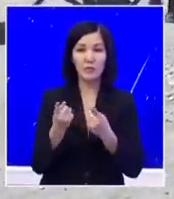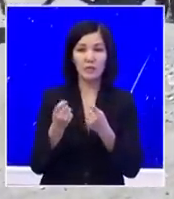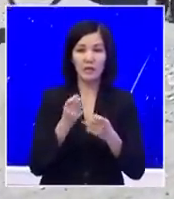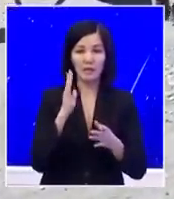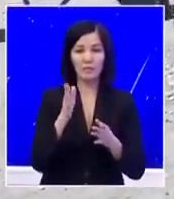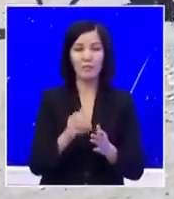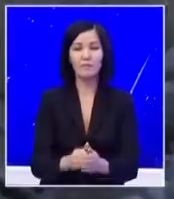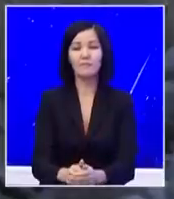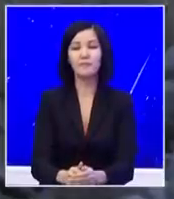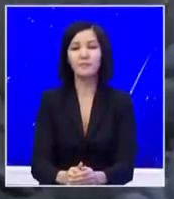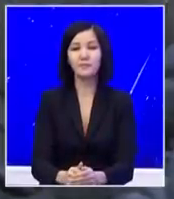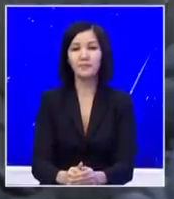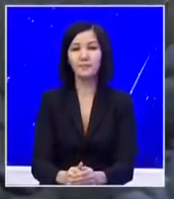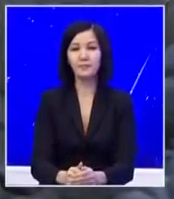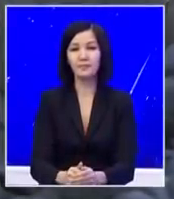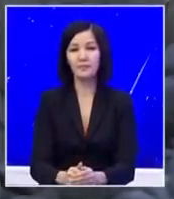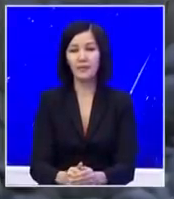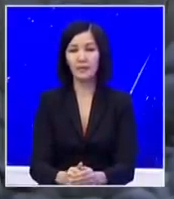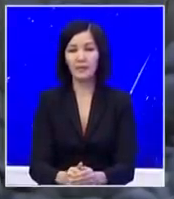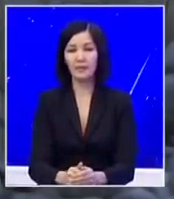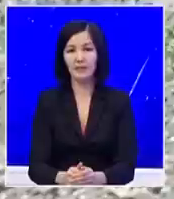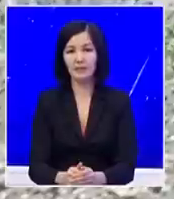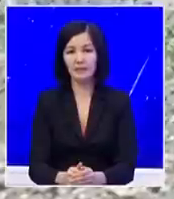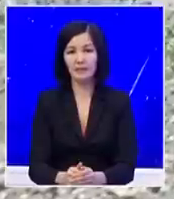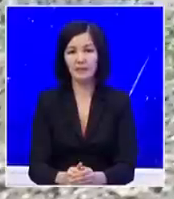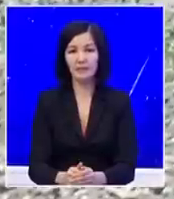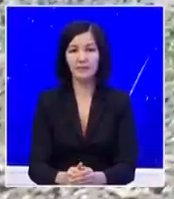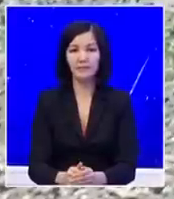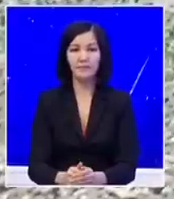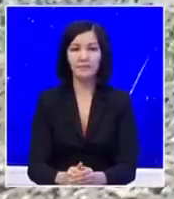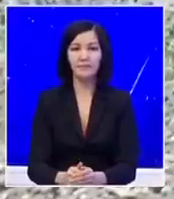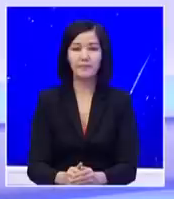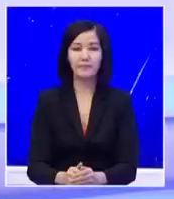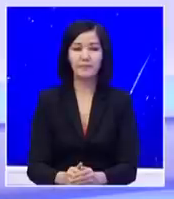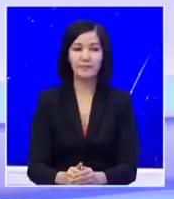іздеген азаматтар тартылмақ. Амина Құдайберген, Ержан Дүйсен, Жетісу арнасы.